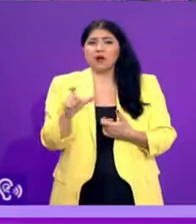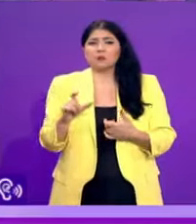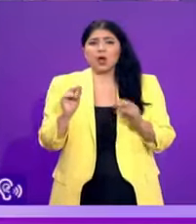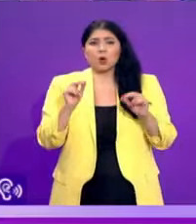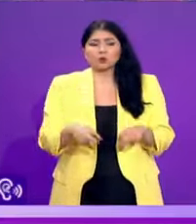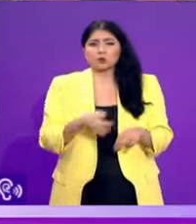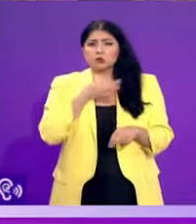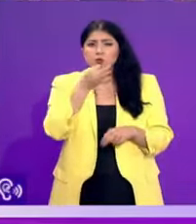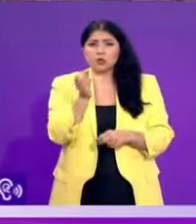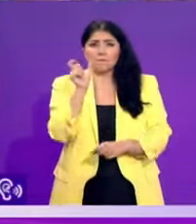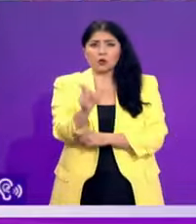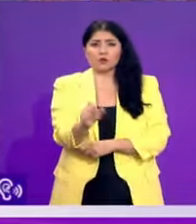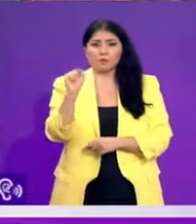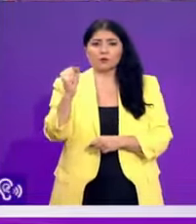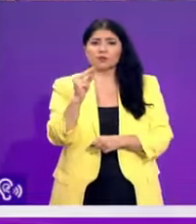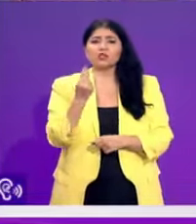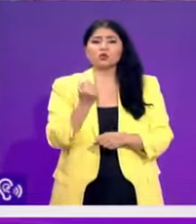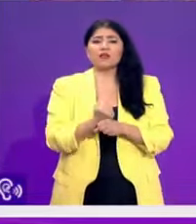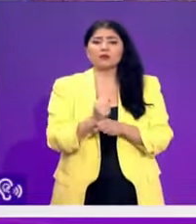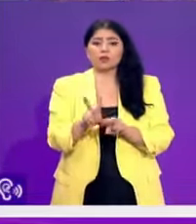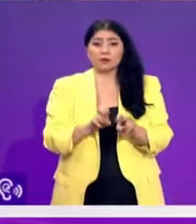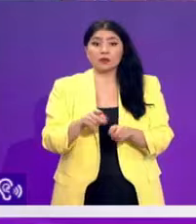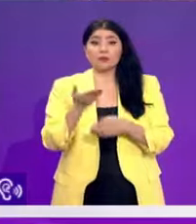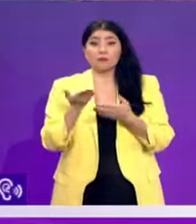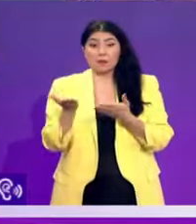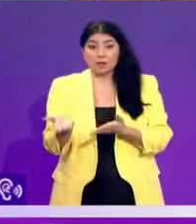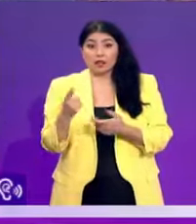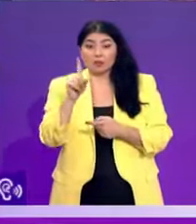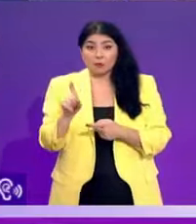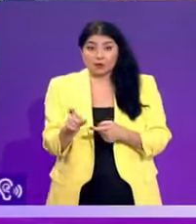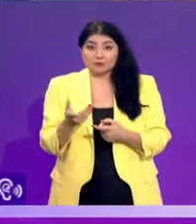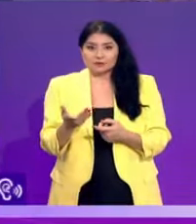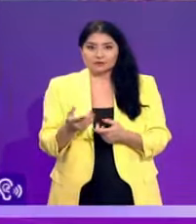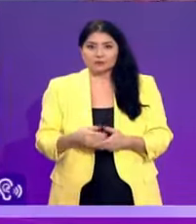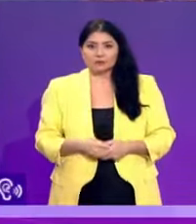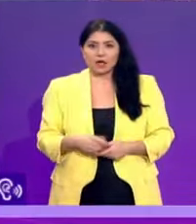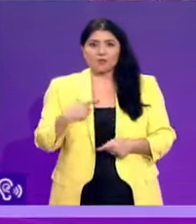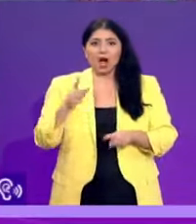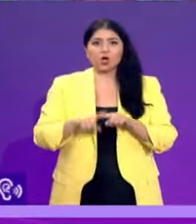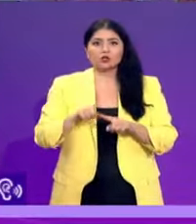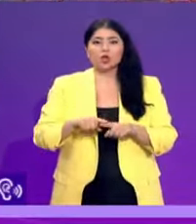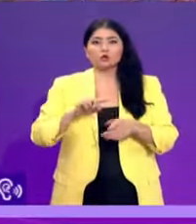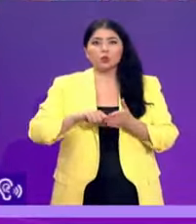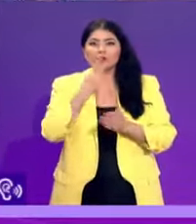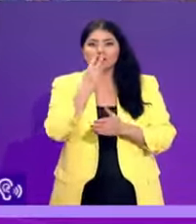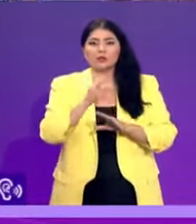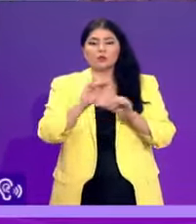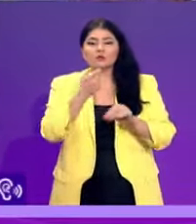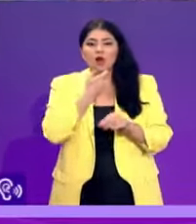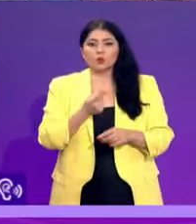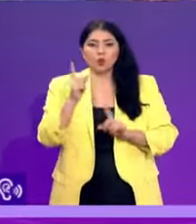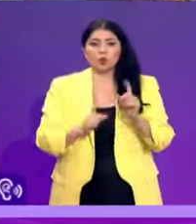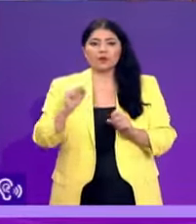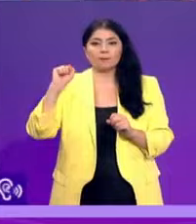discursul radical anti-PSD? De ce n-a venit mai devreme? Pe mine mă întrebați? Păi eu am aceeași poziție de ani de zile. Unii socialdemocrați